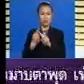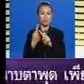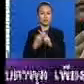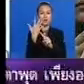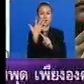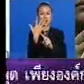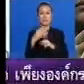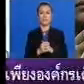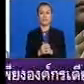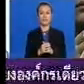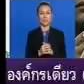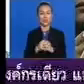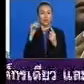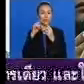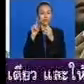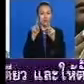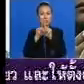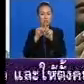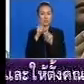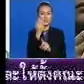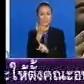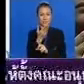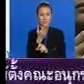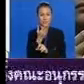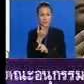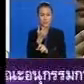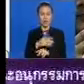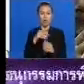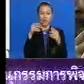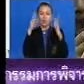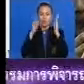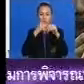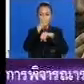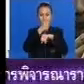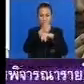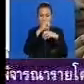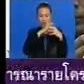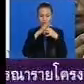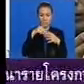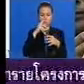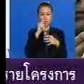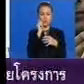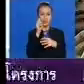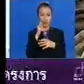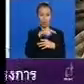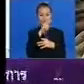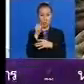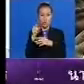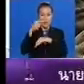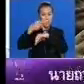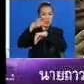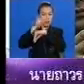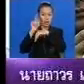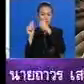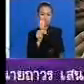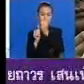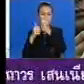ครับนายชอยน้อยเผื่อนโกสุมประธานเจ้าหน้าที่บริหารบมจปตทโรแมนติกและการกลั่นและนายพยุงศักดิ์ชาติสุทธิผลรองประธาน